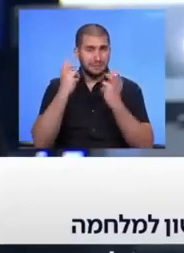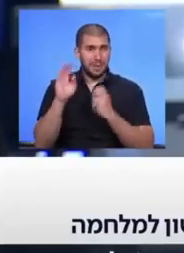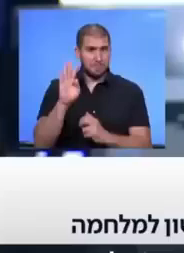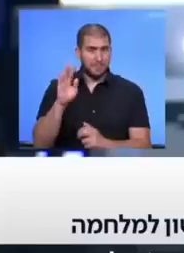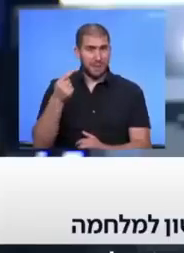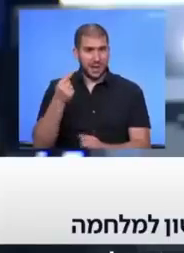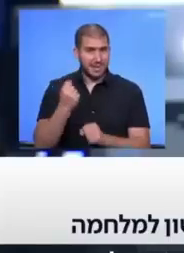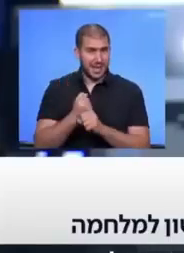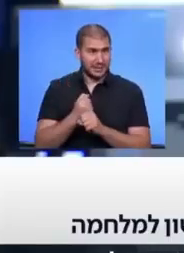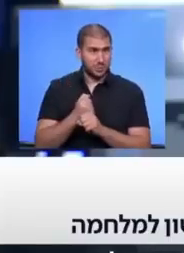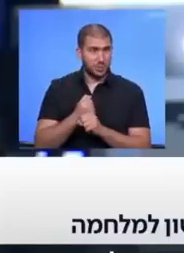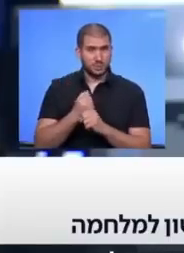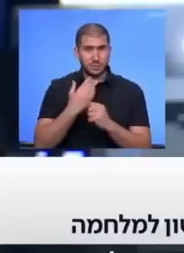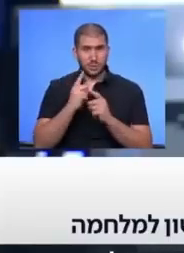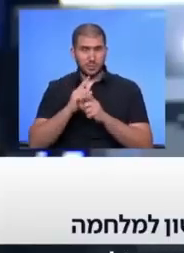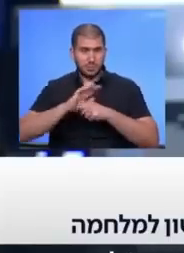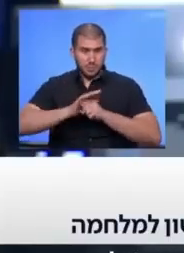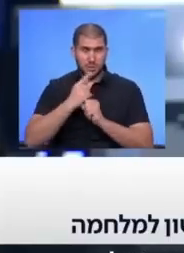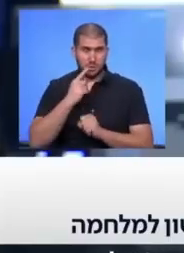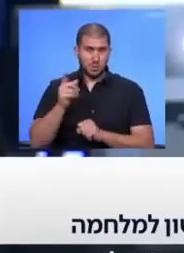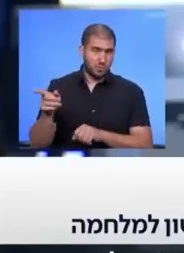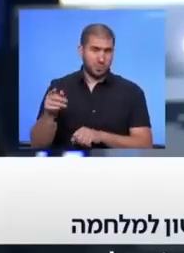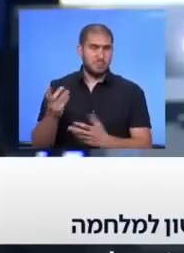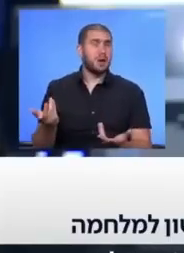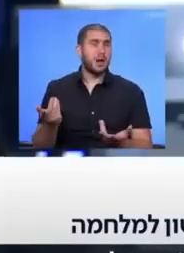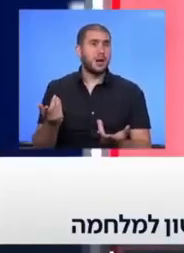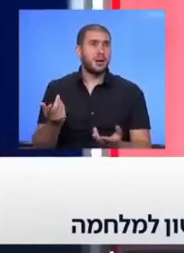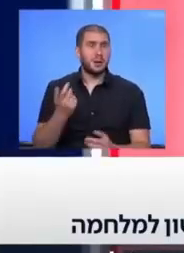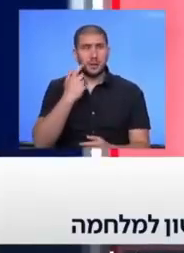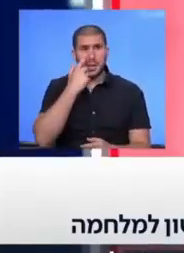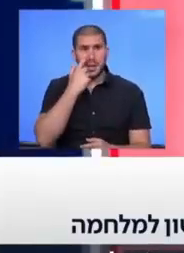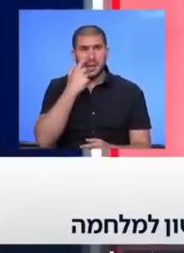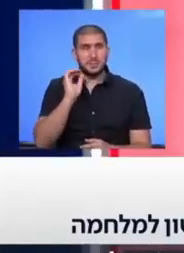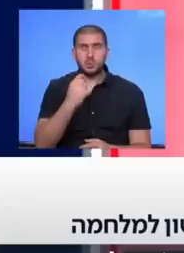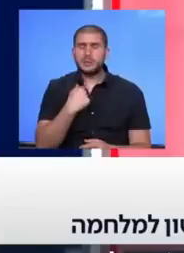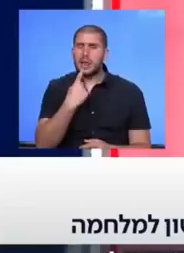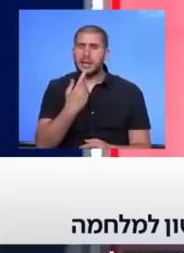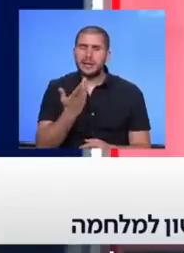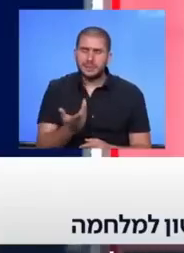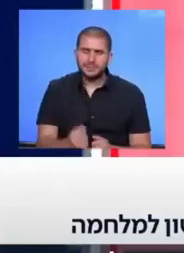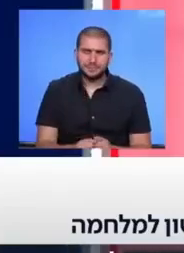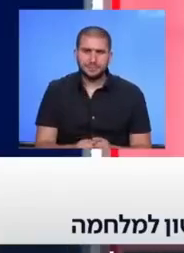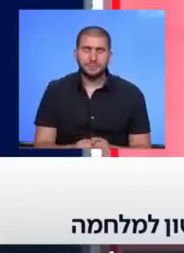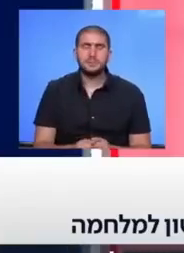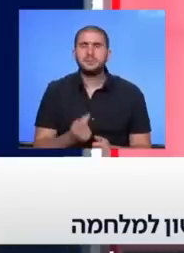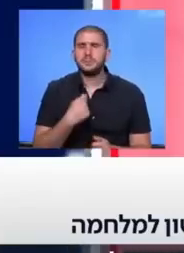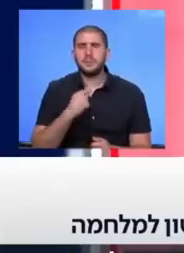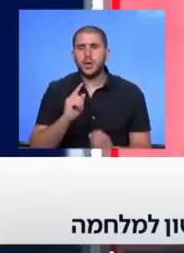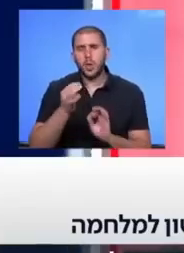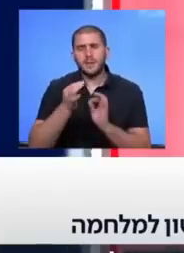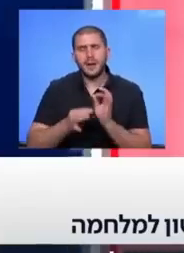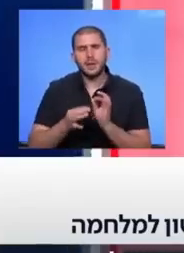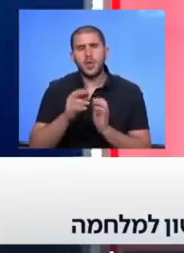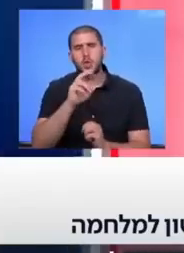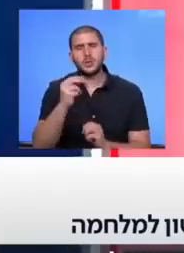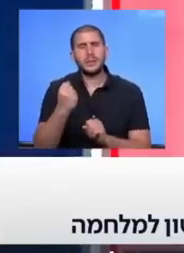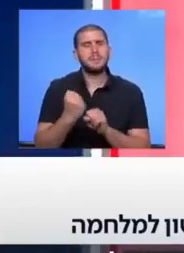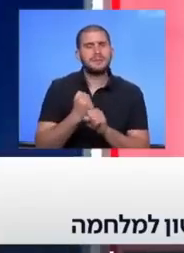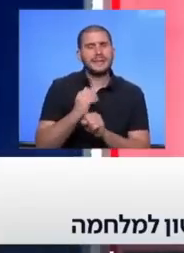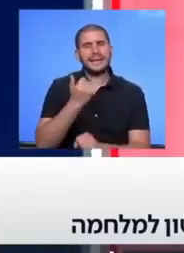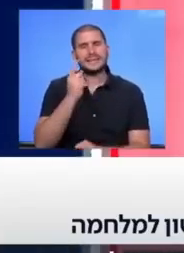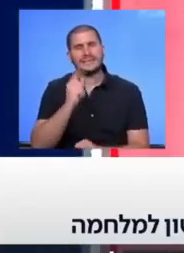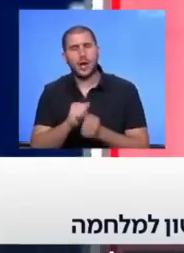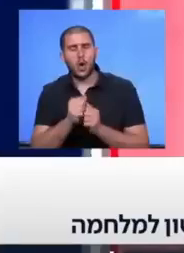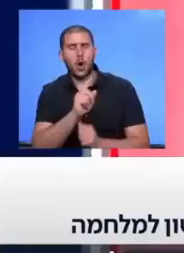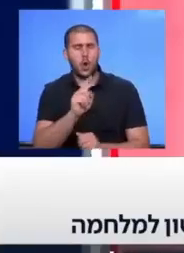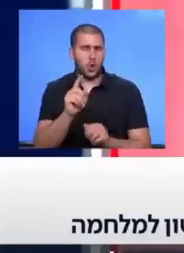וגלנט יעשו אותו? ישבו איתו על התצה, כדי לו לא, תבואו מפה? לא, לא, לא. זה בדיוק מה שאני רוצה לומר. תראו, אני לא נכנס לשאלה המבצעית, אם היה צריך לעשות את